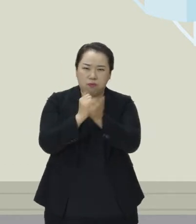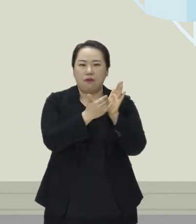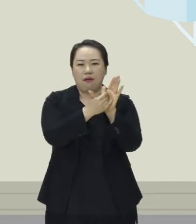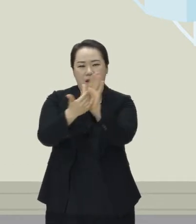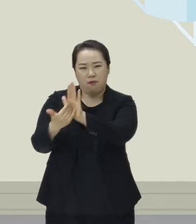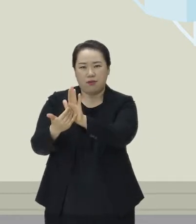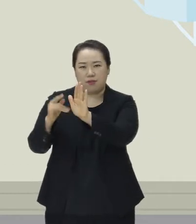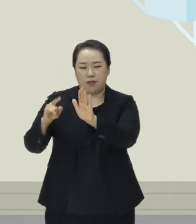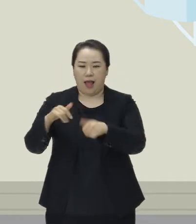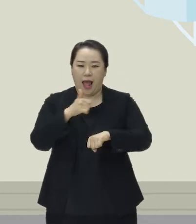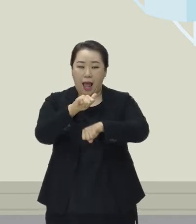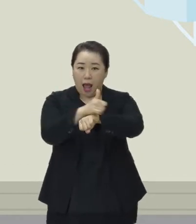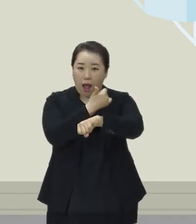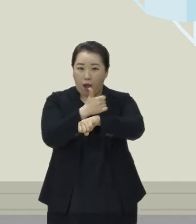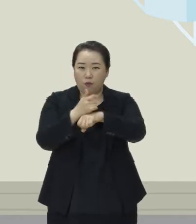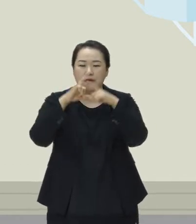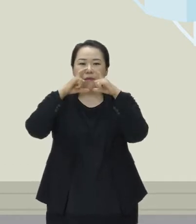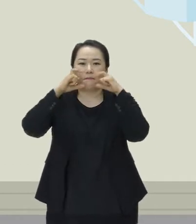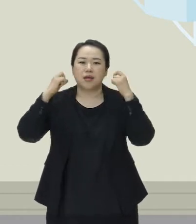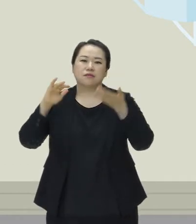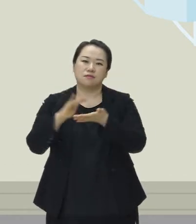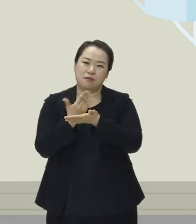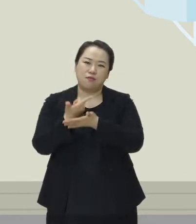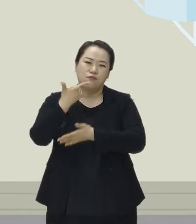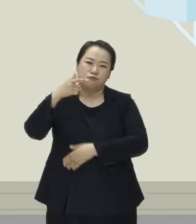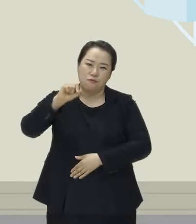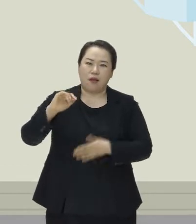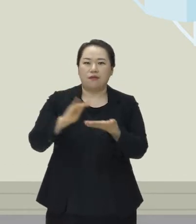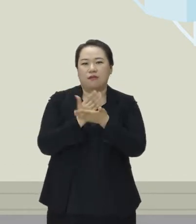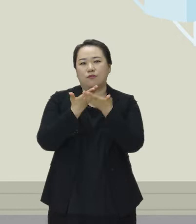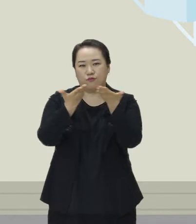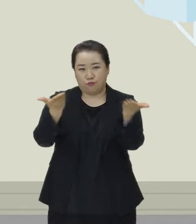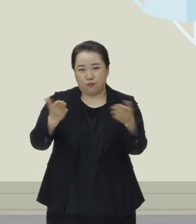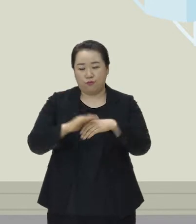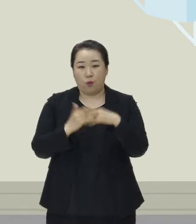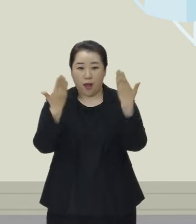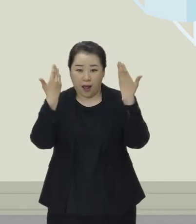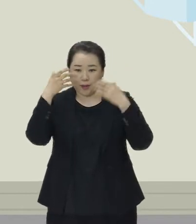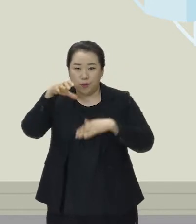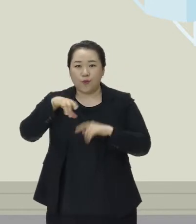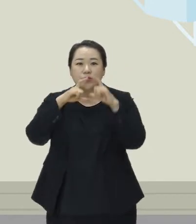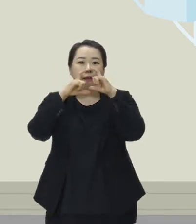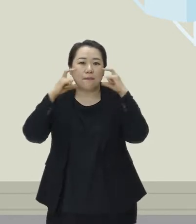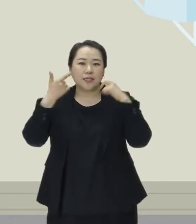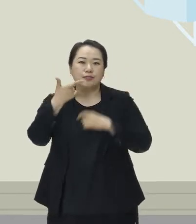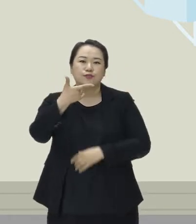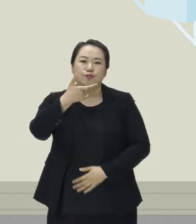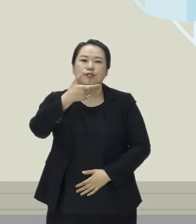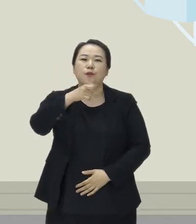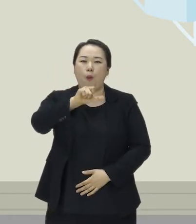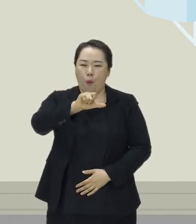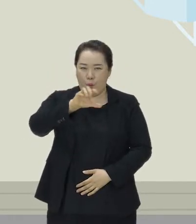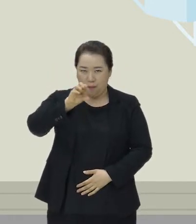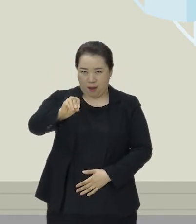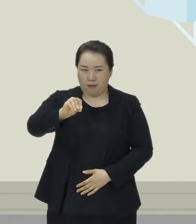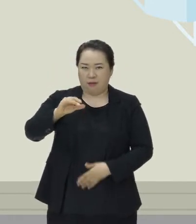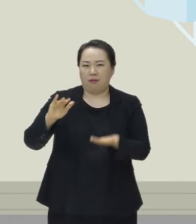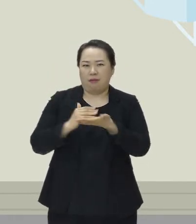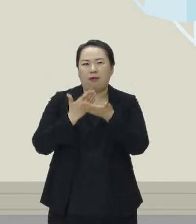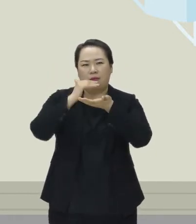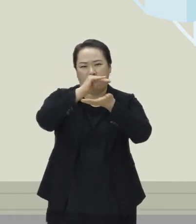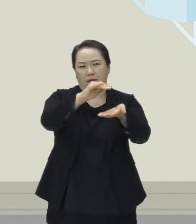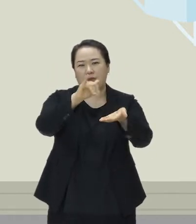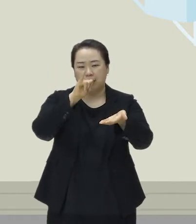코로나19 전파를 막기 위해 관내 학원 3천 개소에 덴탈 마스크 6만 매를 전달하고 학교에 덴탈 마스크 65만